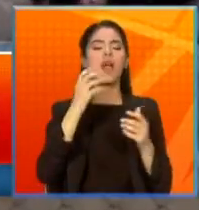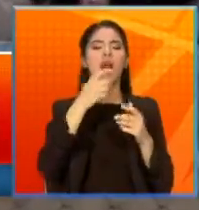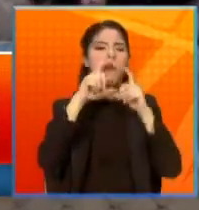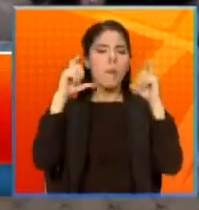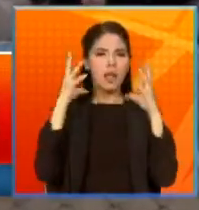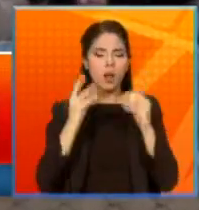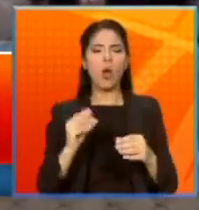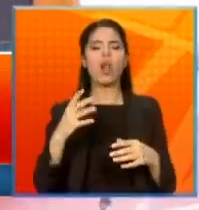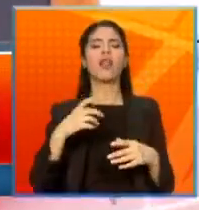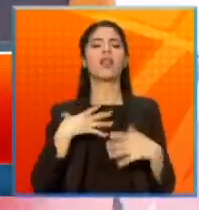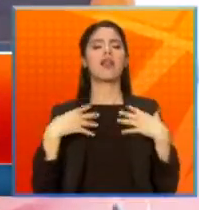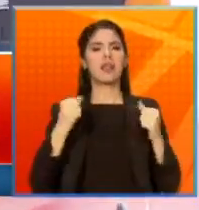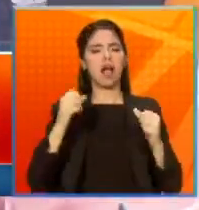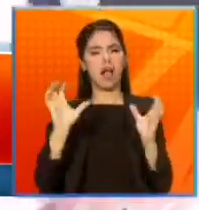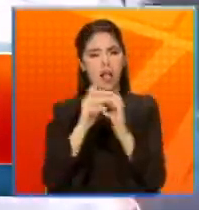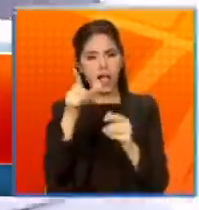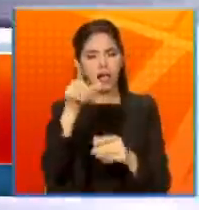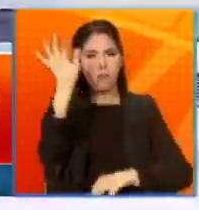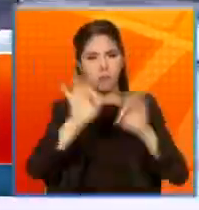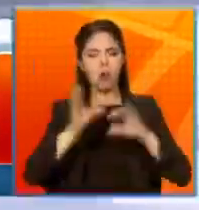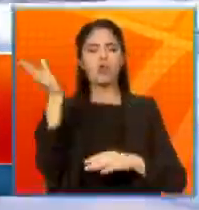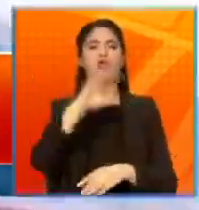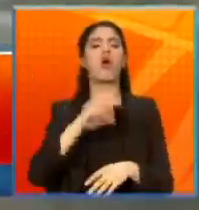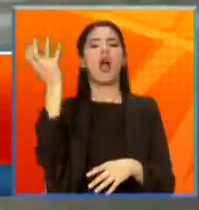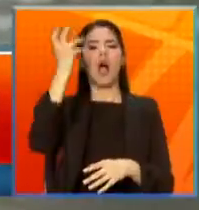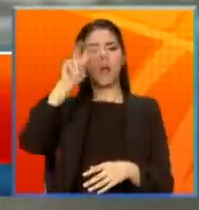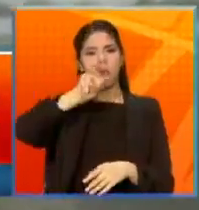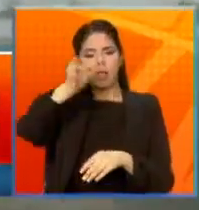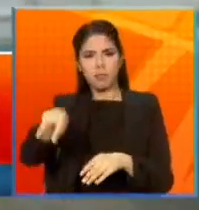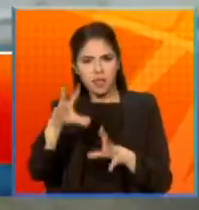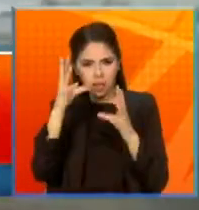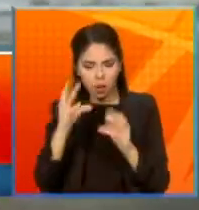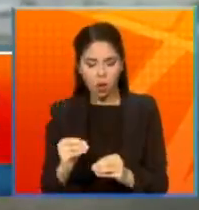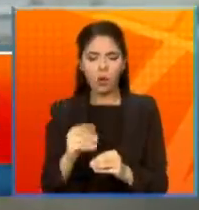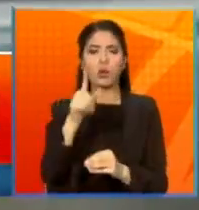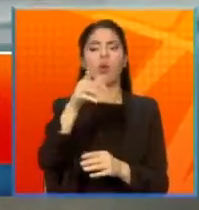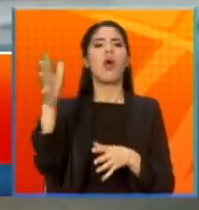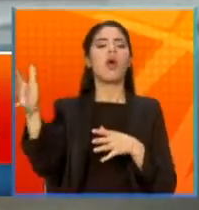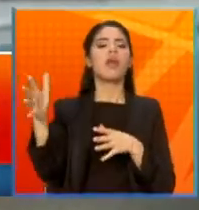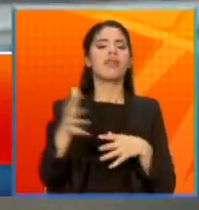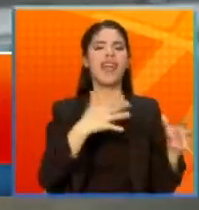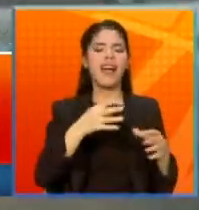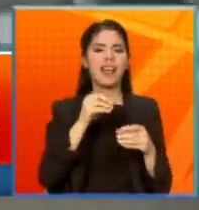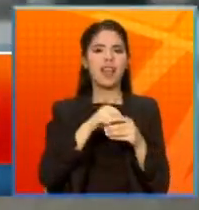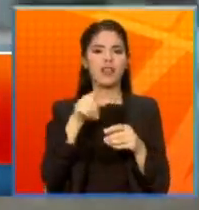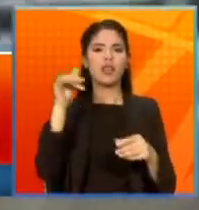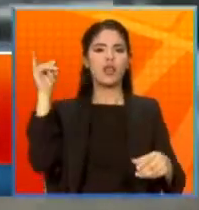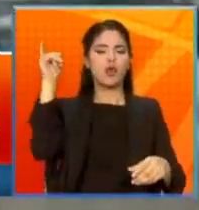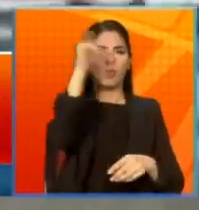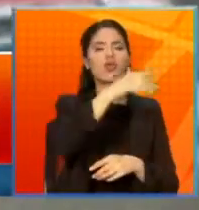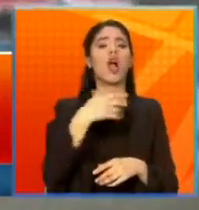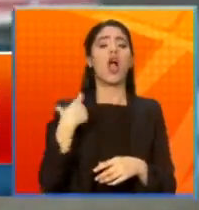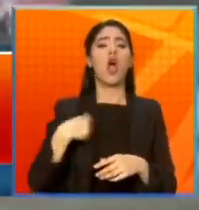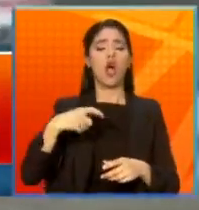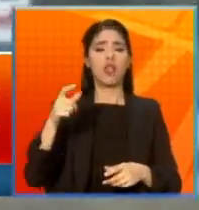karşılanan yolcular kontrolden geçirilip ambulanslara öyle bindirildi. O sırada tahliyede kullanılan uçak da özel